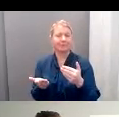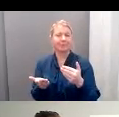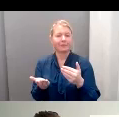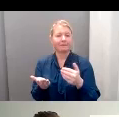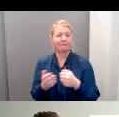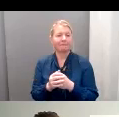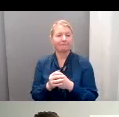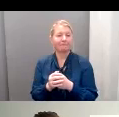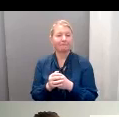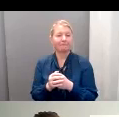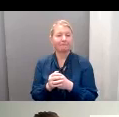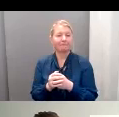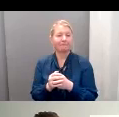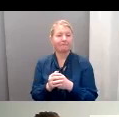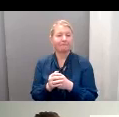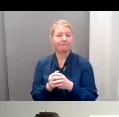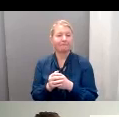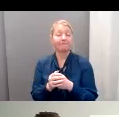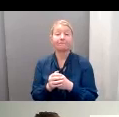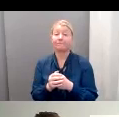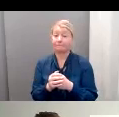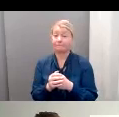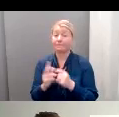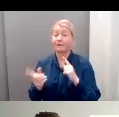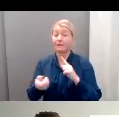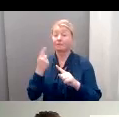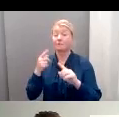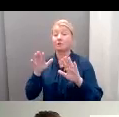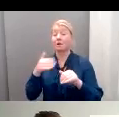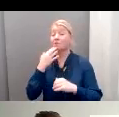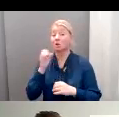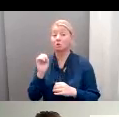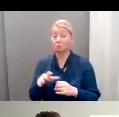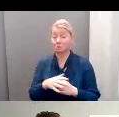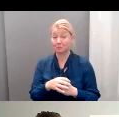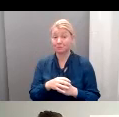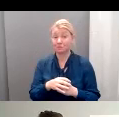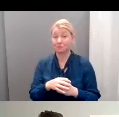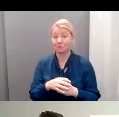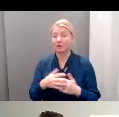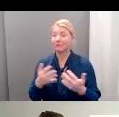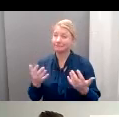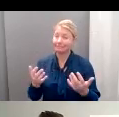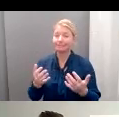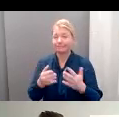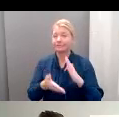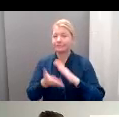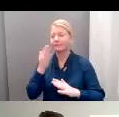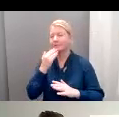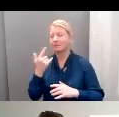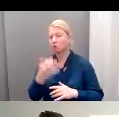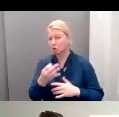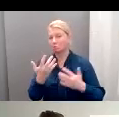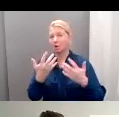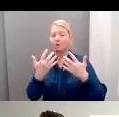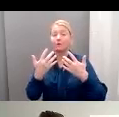Och det första vi har pratat om handlar om att beroende på typ av funktionalitet och tillgänglighetsbehov